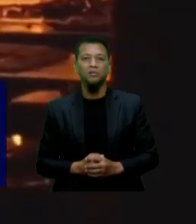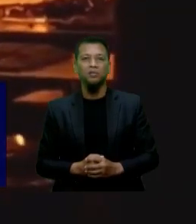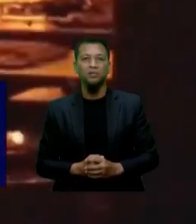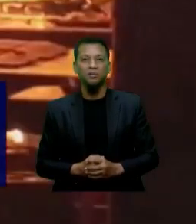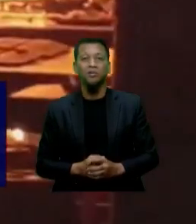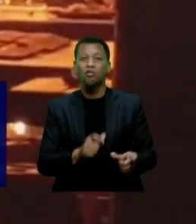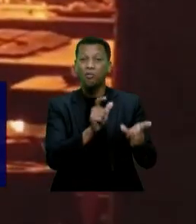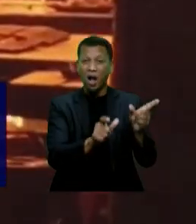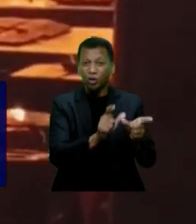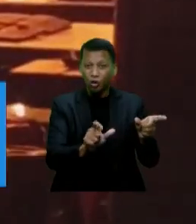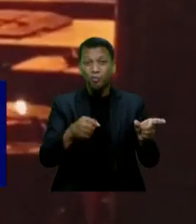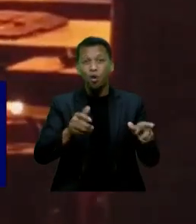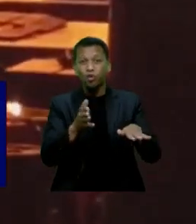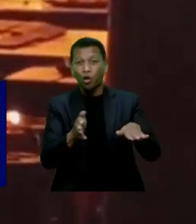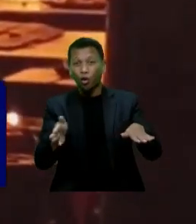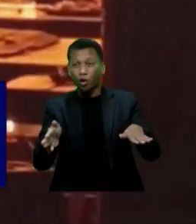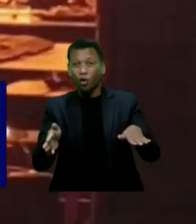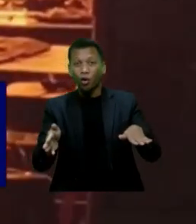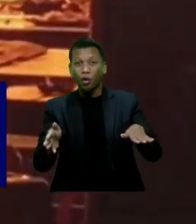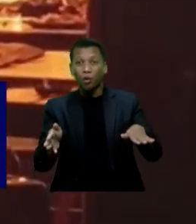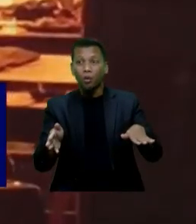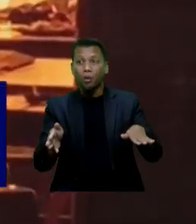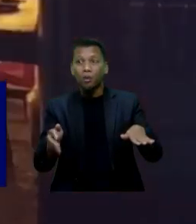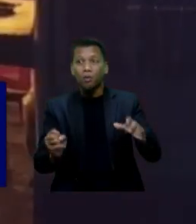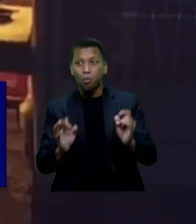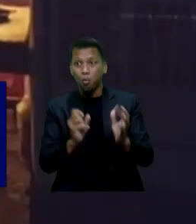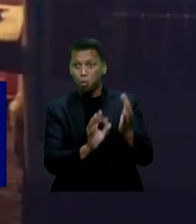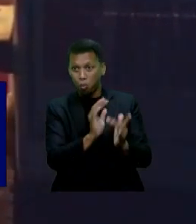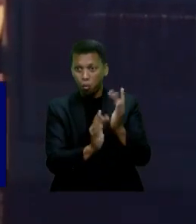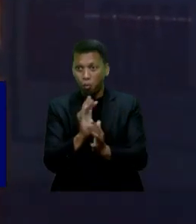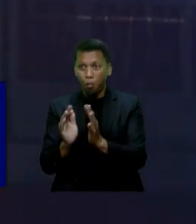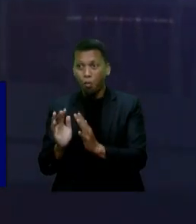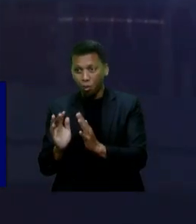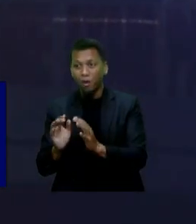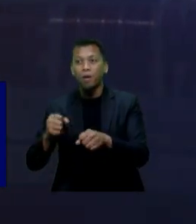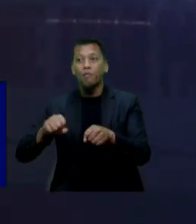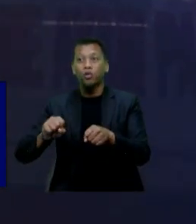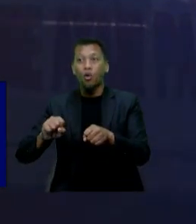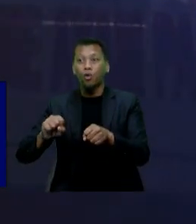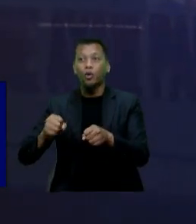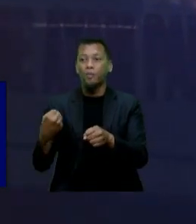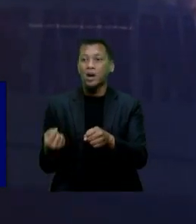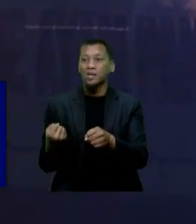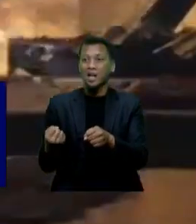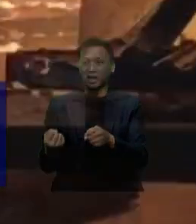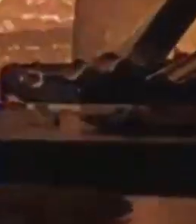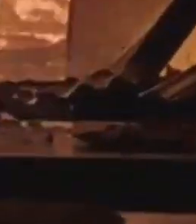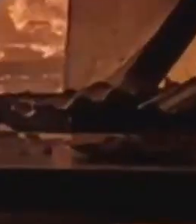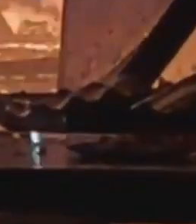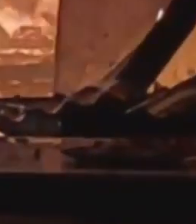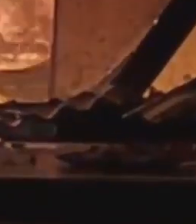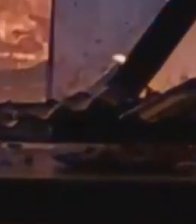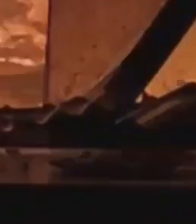Api cepat membesar menghanguskan sebuah bangunan warung makan dan tempat parkir di seberang pusat perbelanjaan Gandaria City, Kebayoran Lama, Jakarta